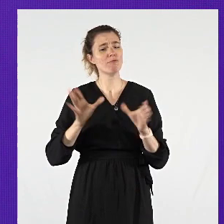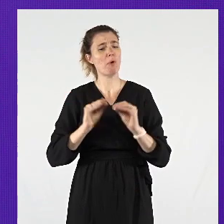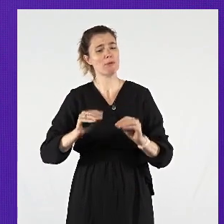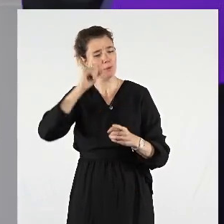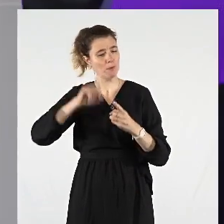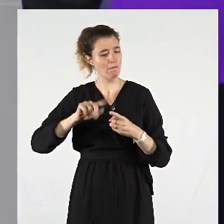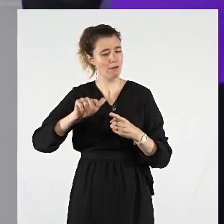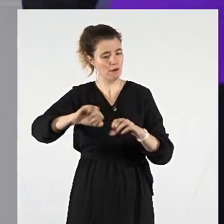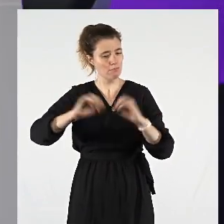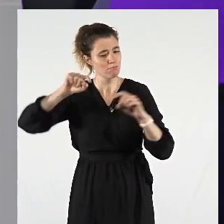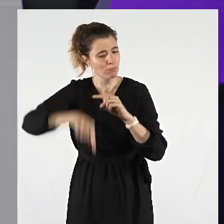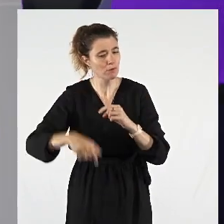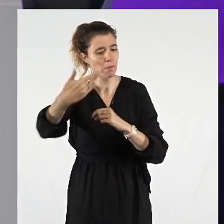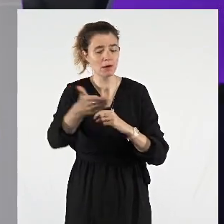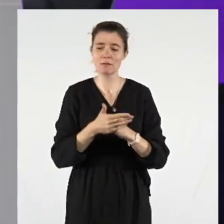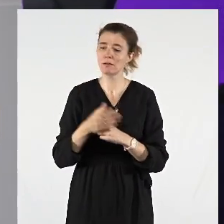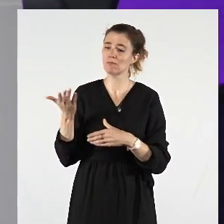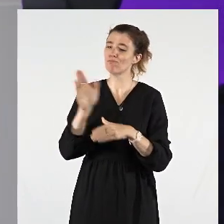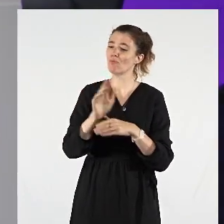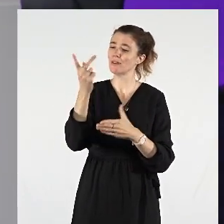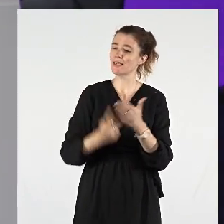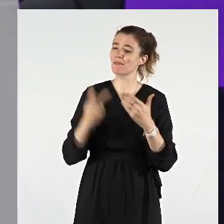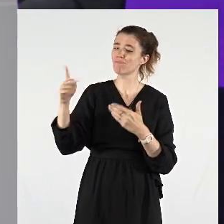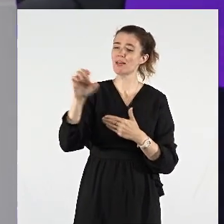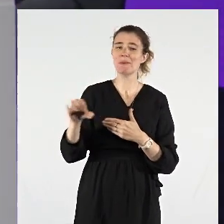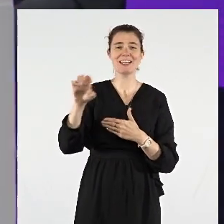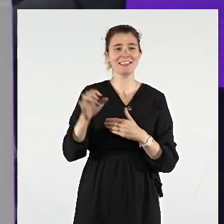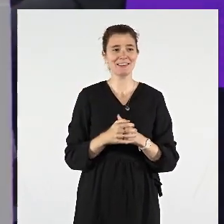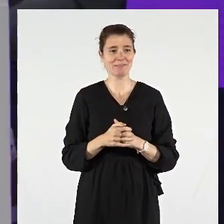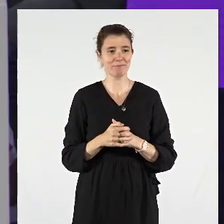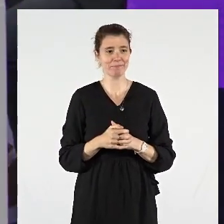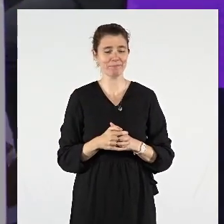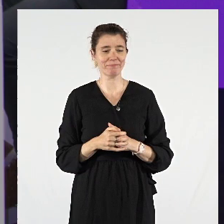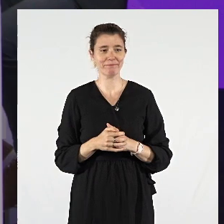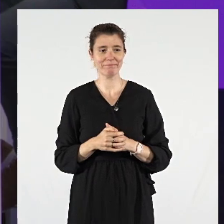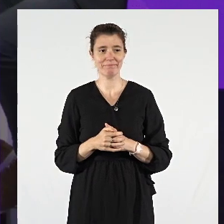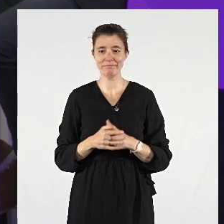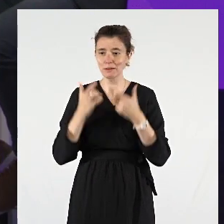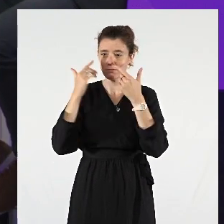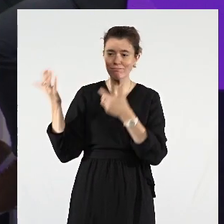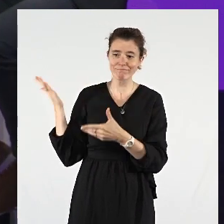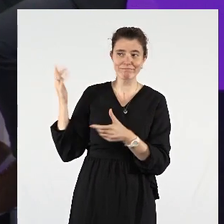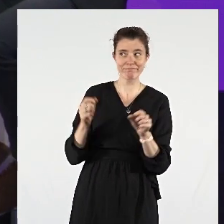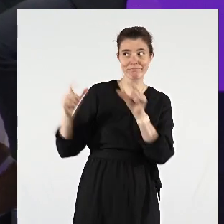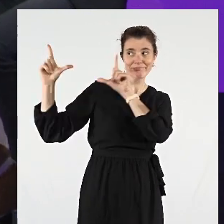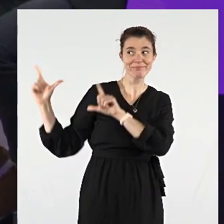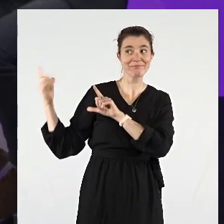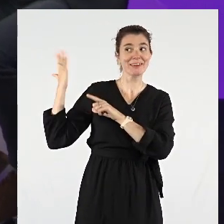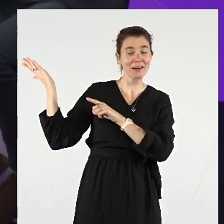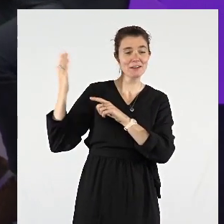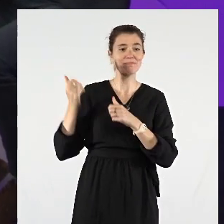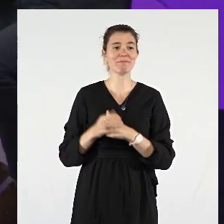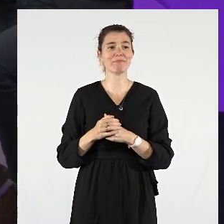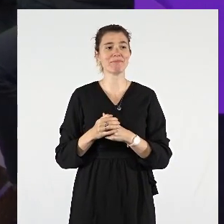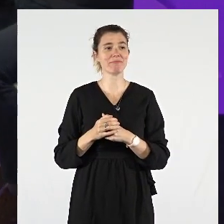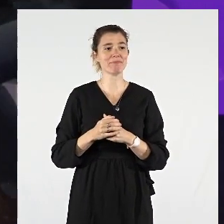le dessin d'Émilie, comment elle a abordé ces enjeux de qualité de vie et de prévention. On le voit s'afficher derrière nous à l'écran, le voilà. Un rapport sur